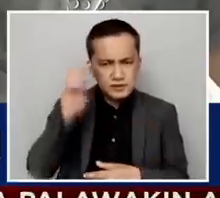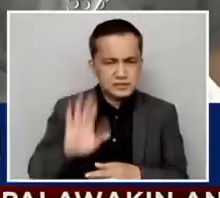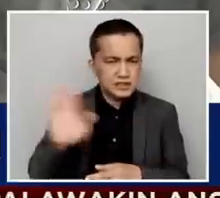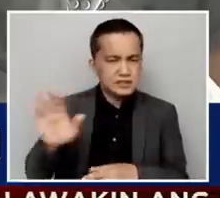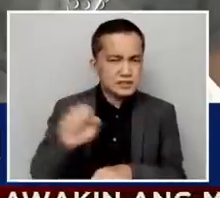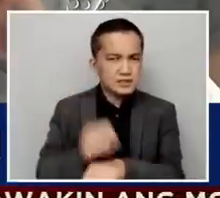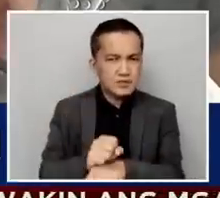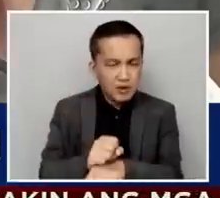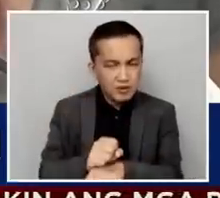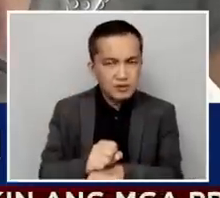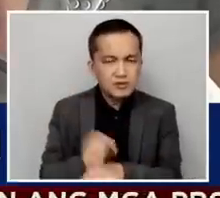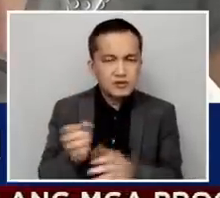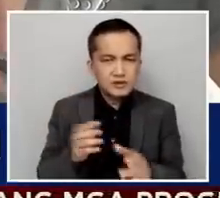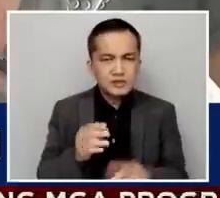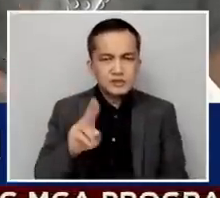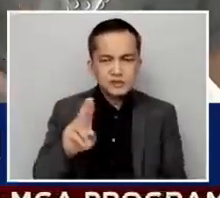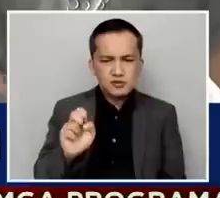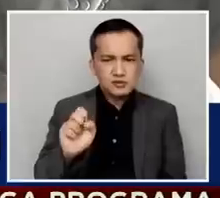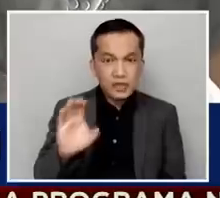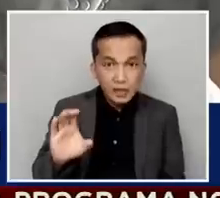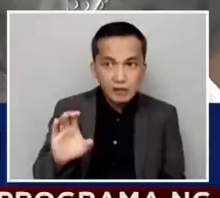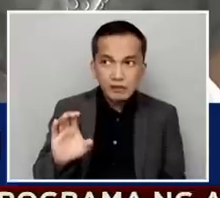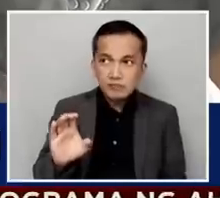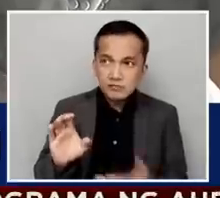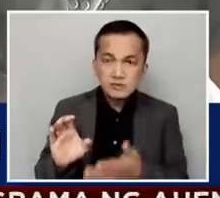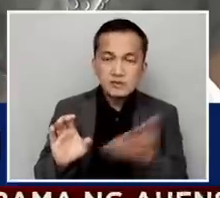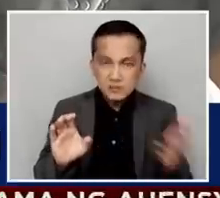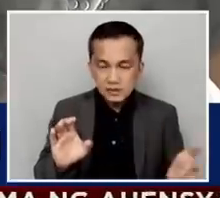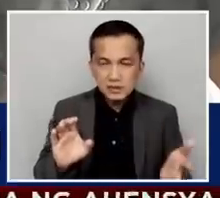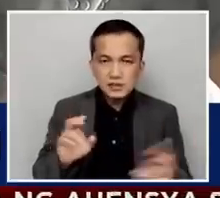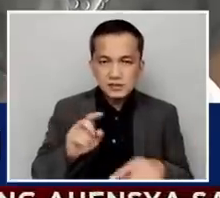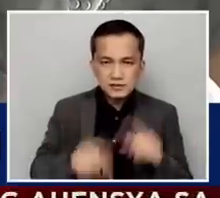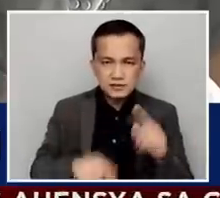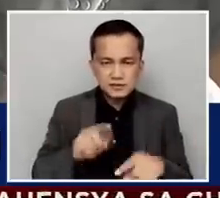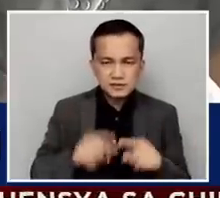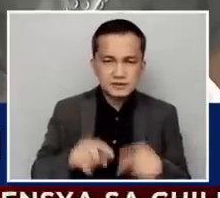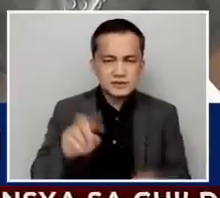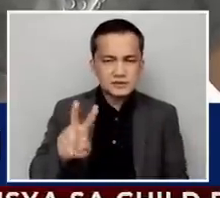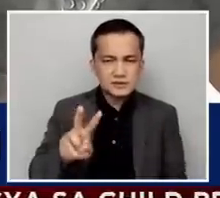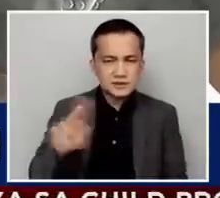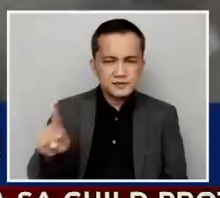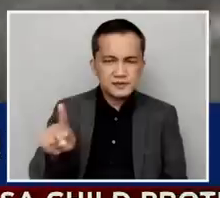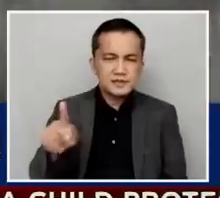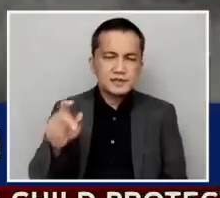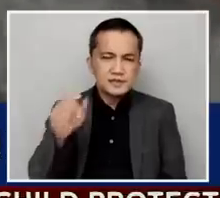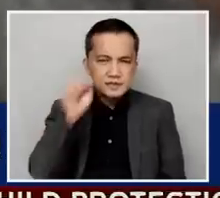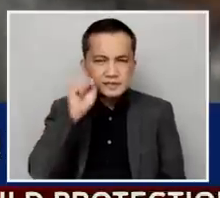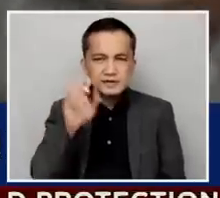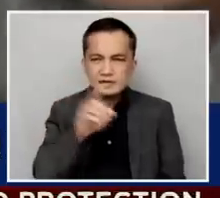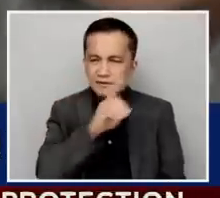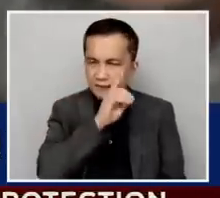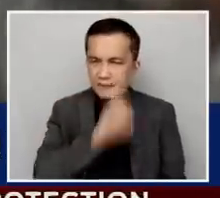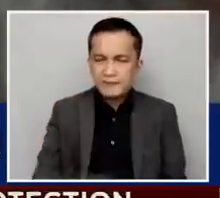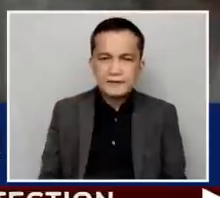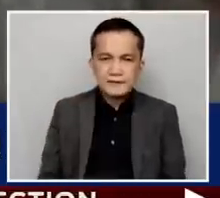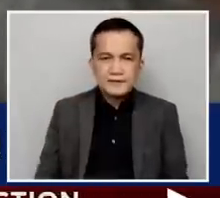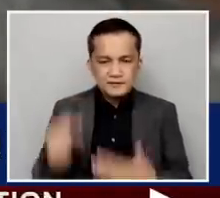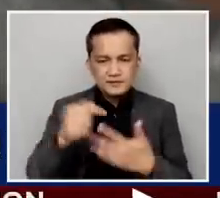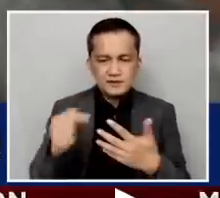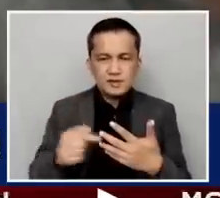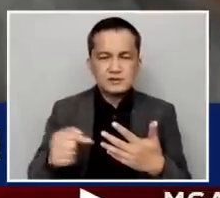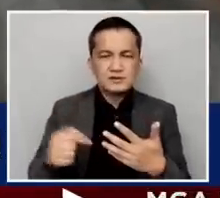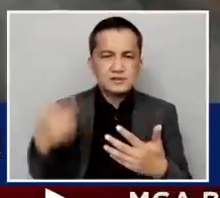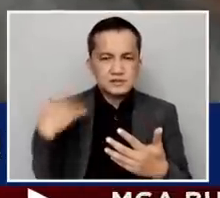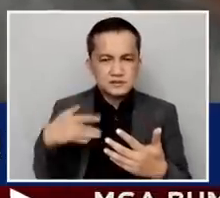nagtatrabaho, undersecretary siya, kaibigan niya si Vice President Sara Duterte. So yun yung mga style niya. Tapos